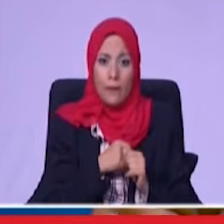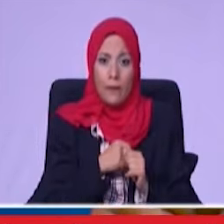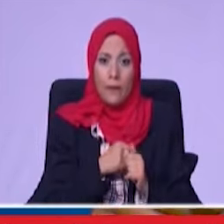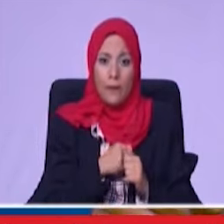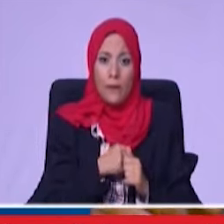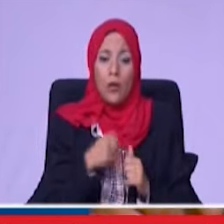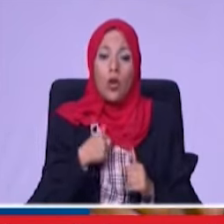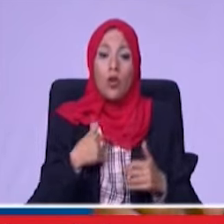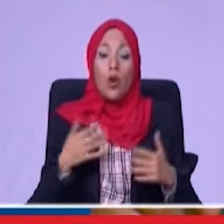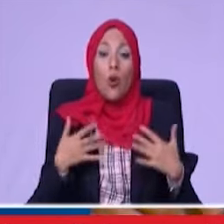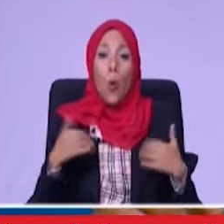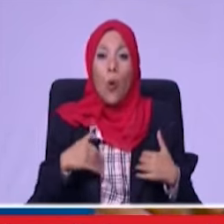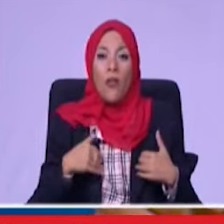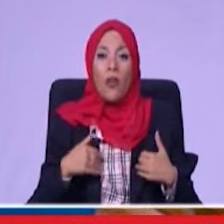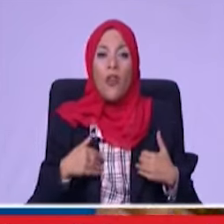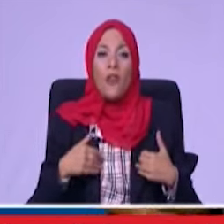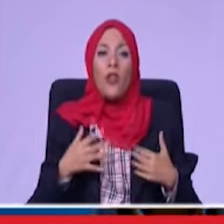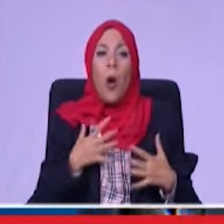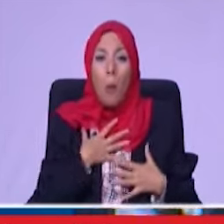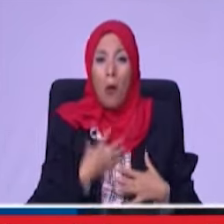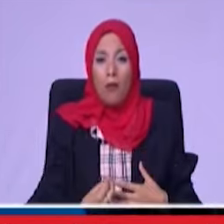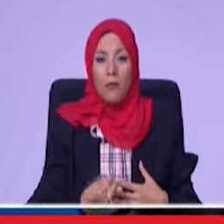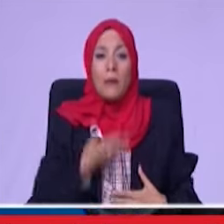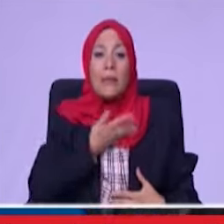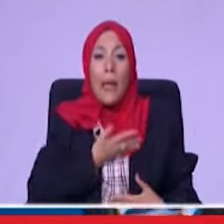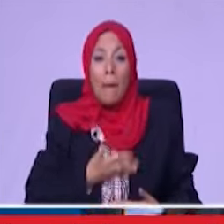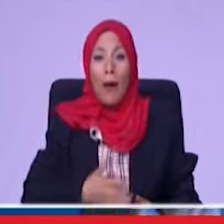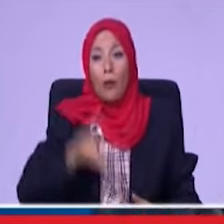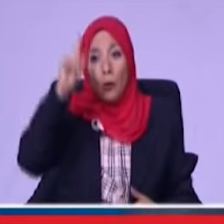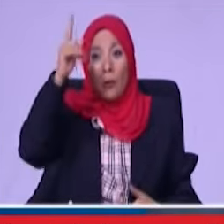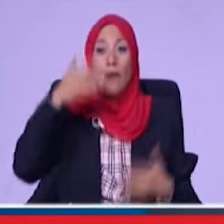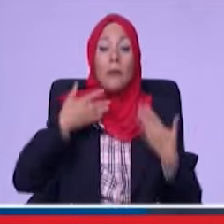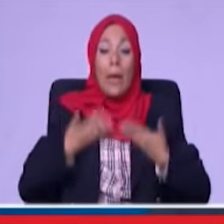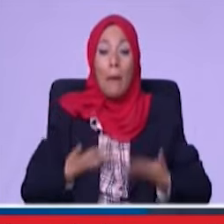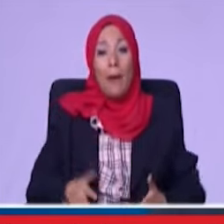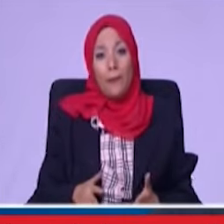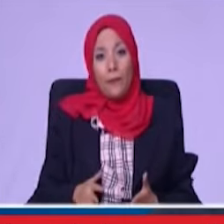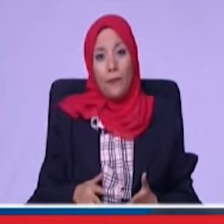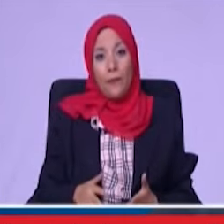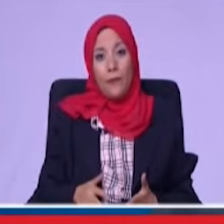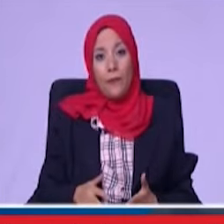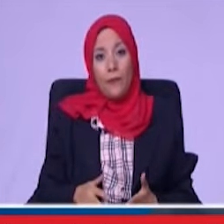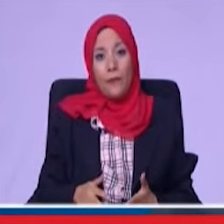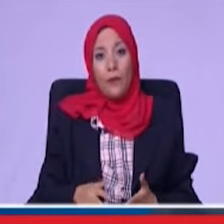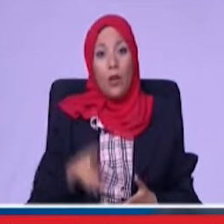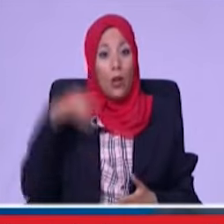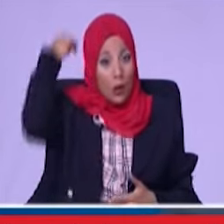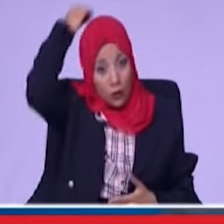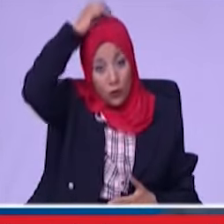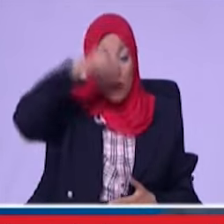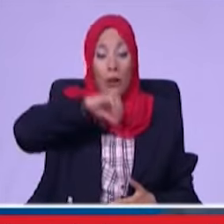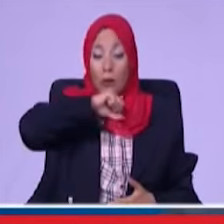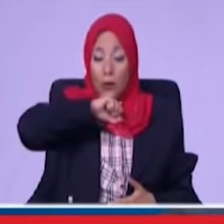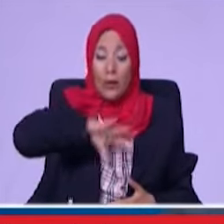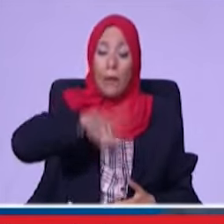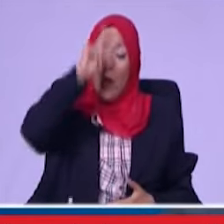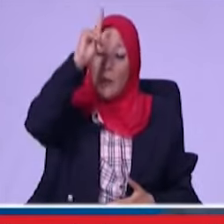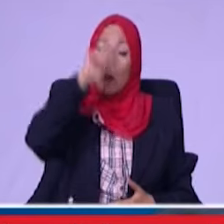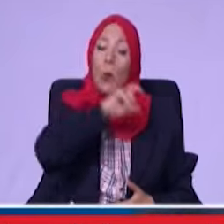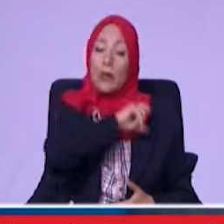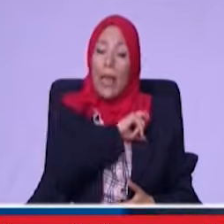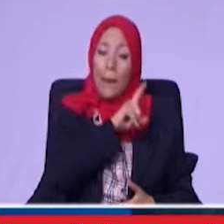الرحمة بتاعت هذه الشفاعة تنال المسلم وغير المسلم. يعني سيدنا النبي محمد صلى الله عليه